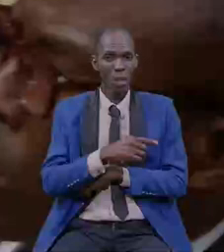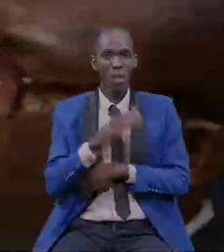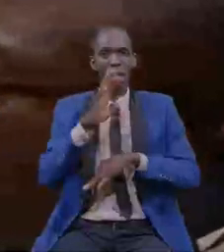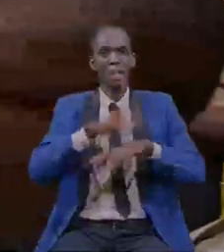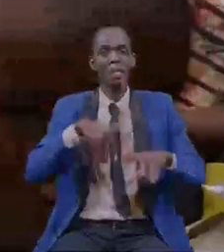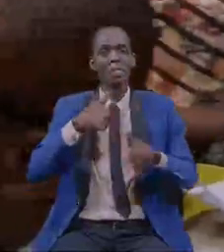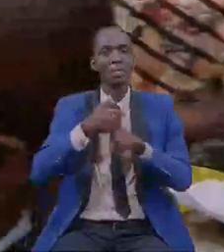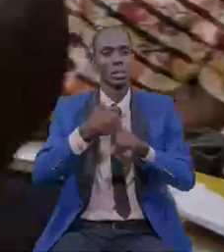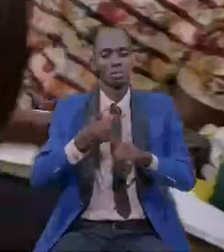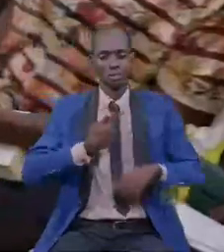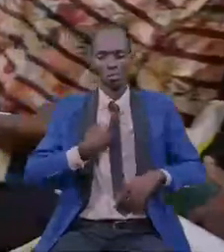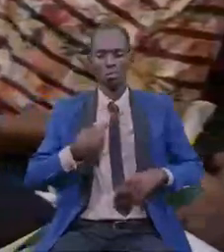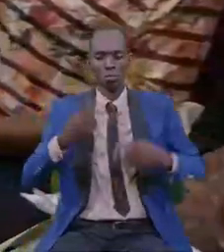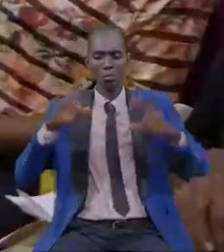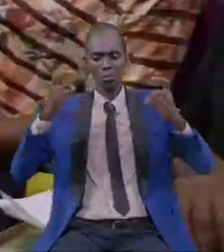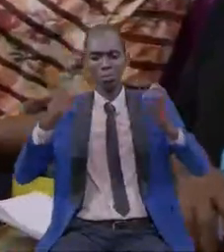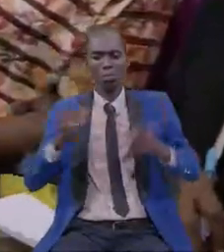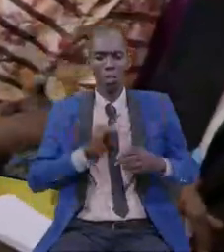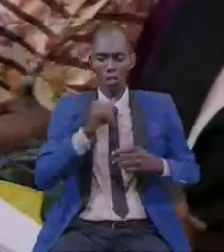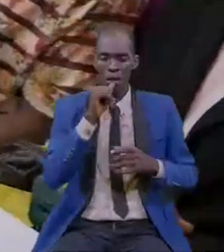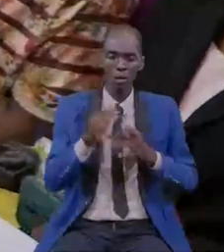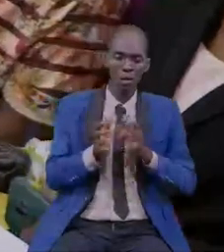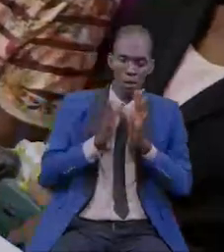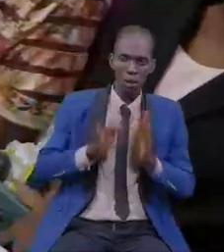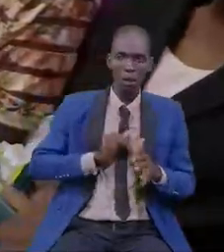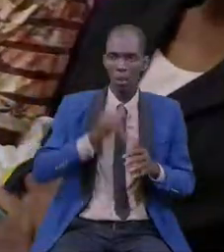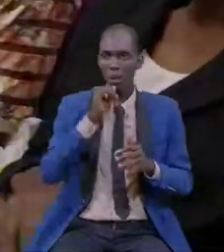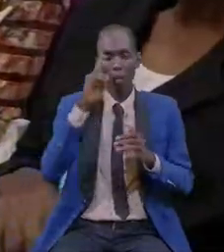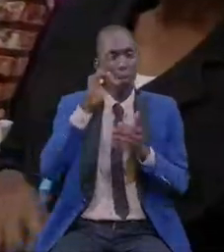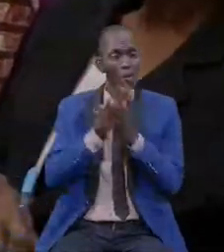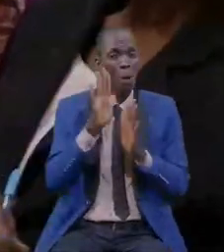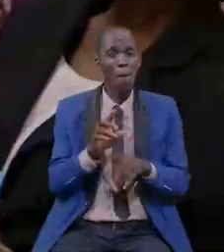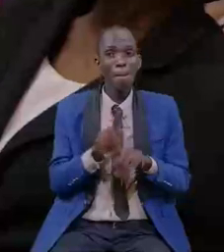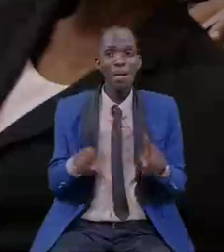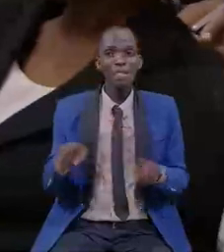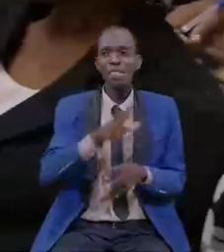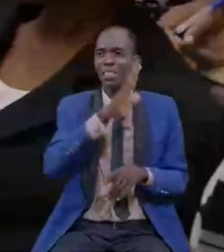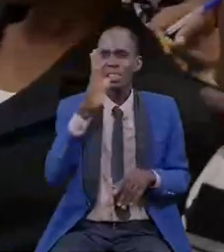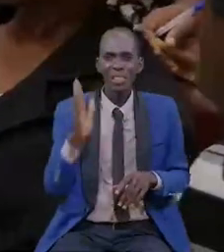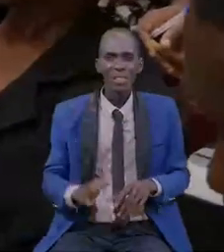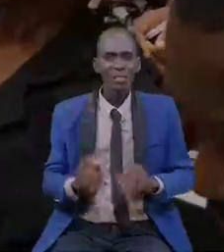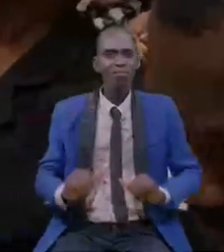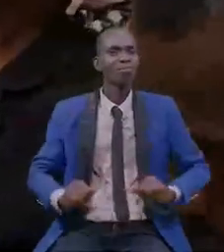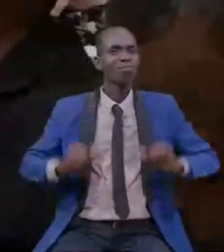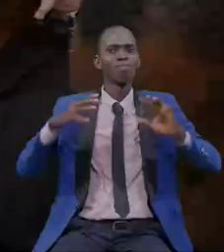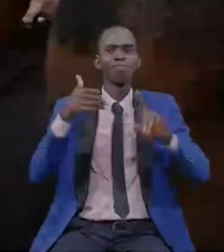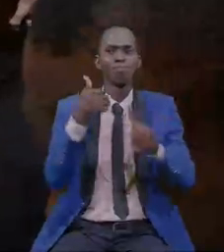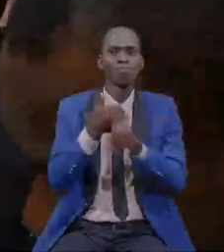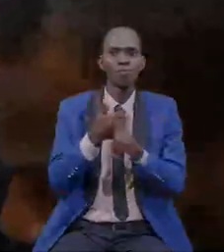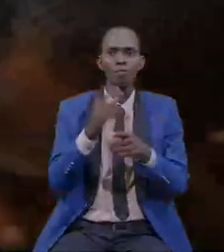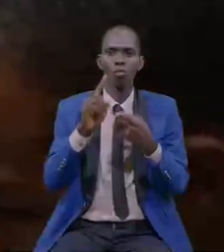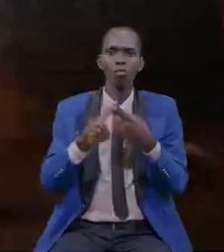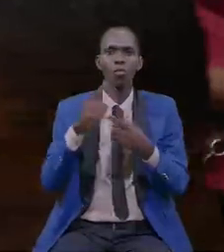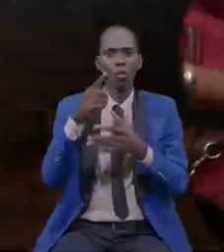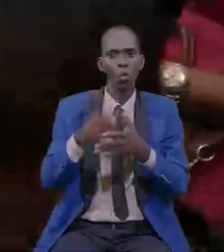ne se soumett jamais à quoi que ce soit que le Seigneur peut faire à quoi que ce soit que le Seigneur va dire s'il y a